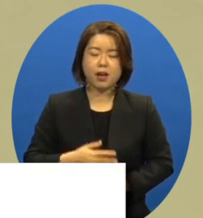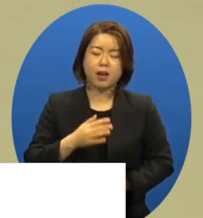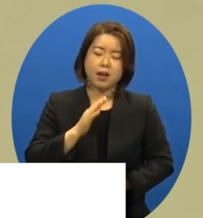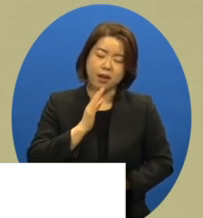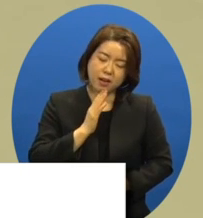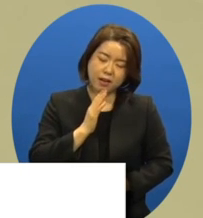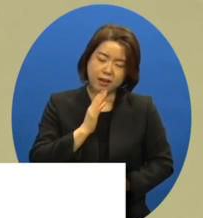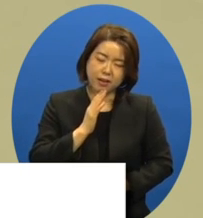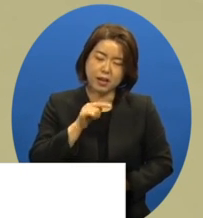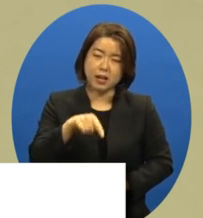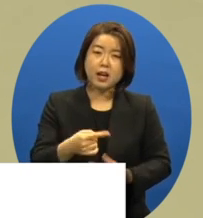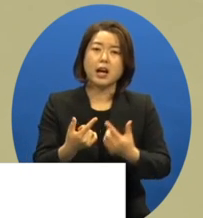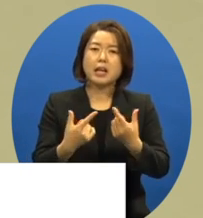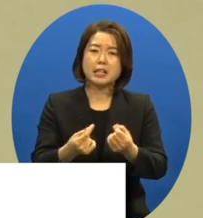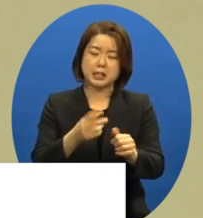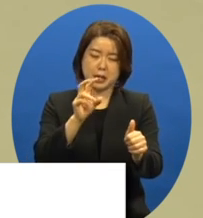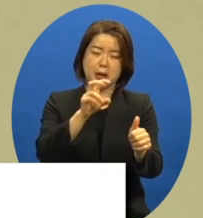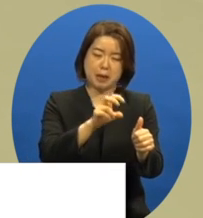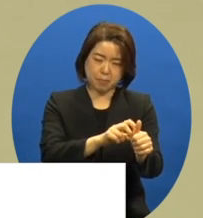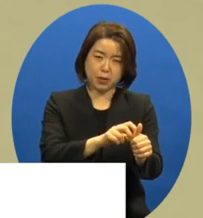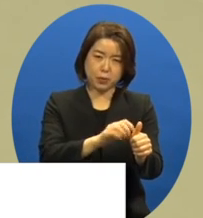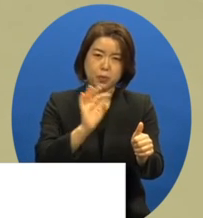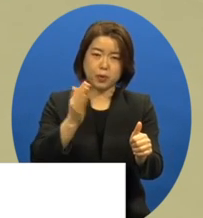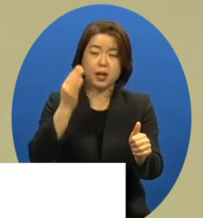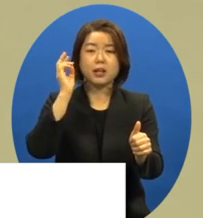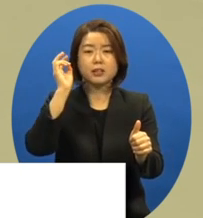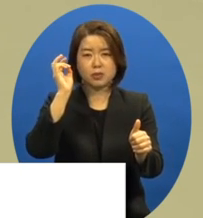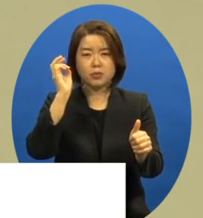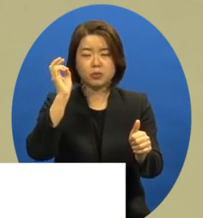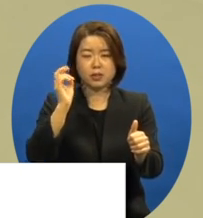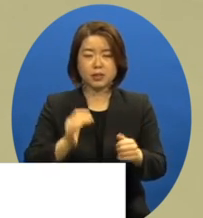그렇구나. 이렇게 배교를 하게 되는 거구나.